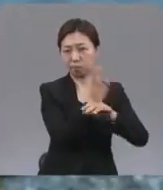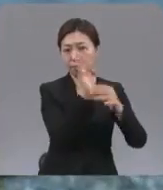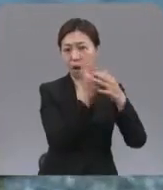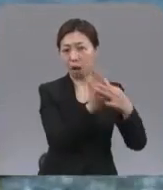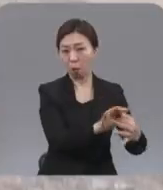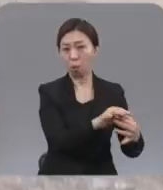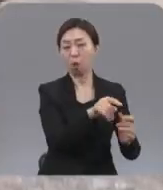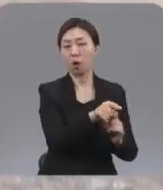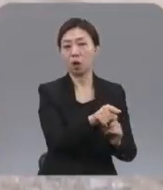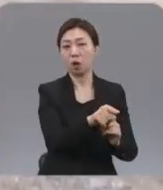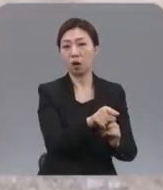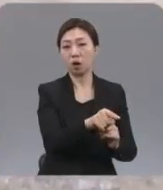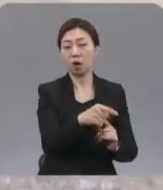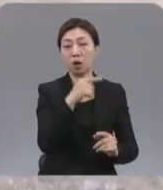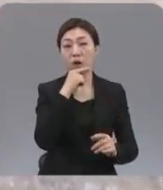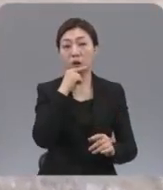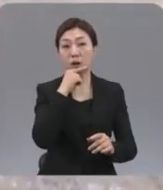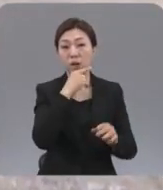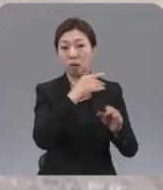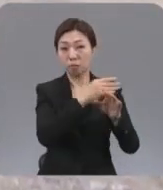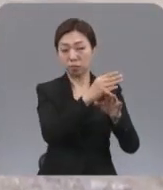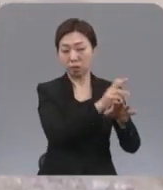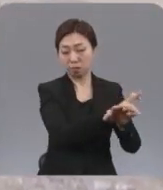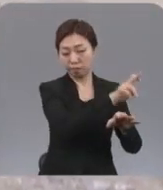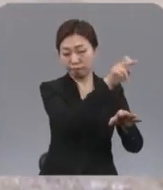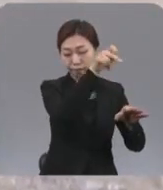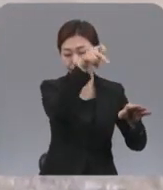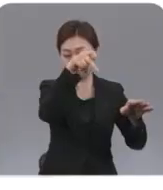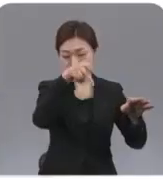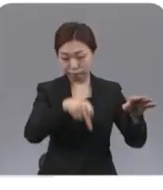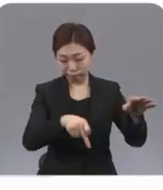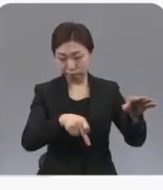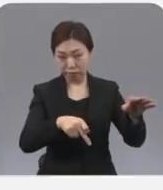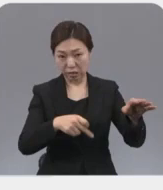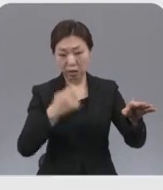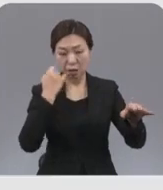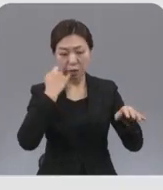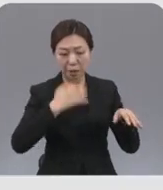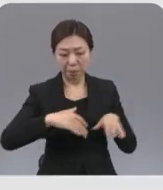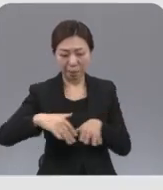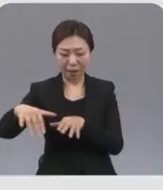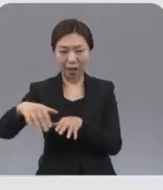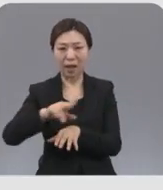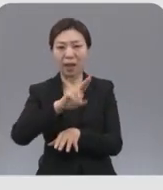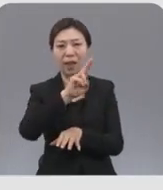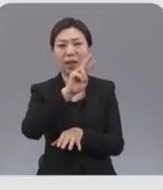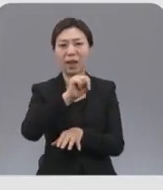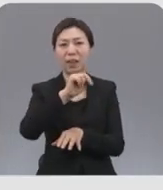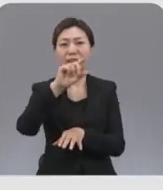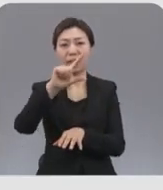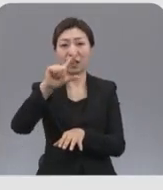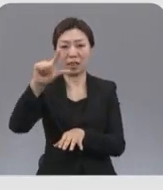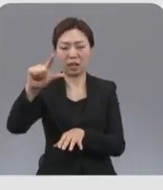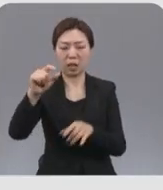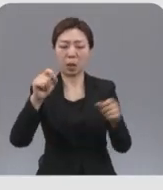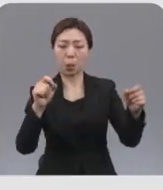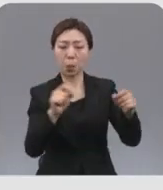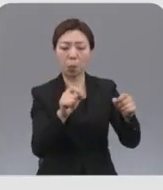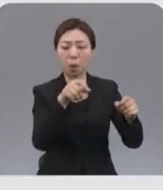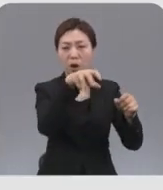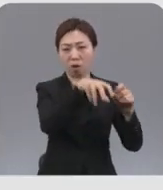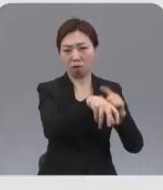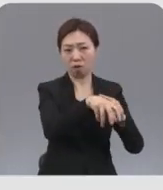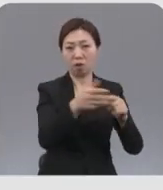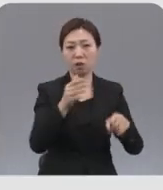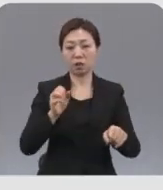参谋本部透露，北韩于七日下午四时开始，在一个小时十分钟的时间里，在延坪岛北